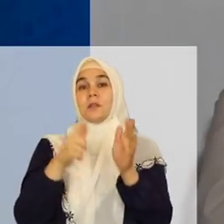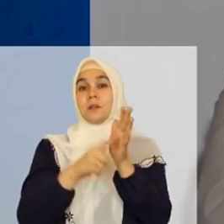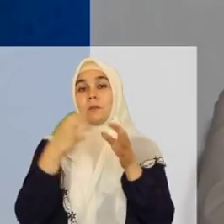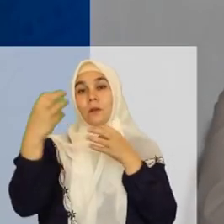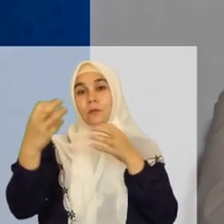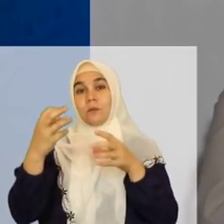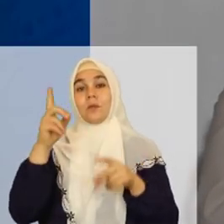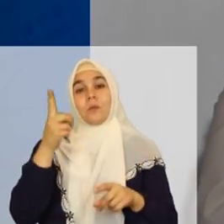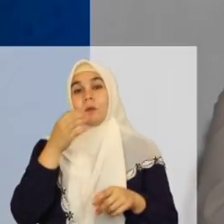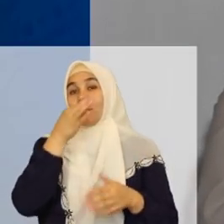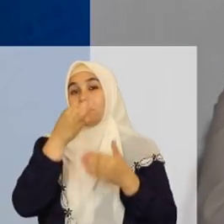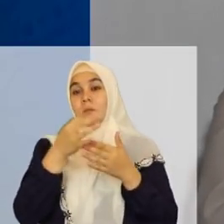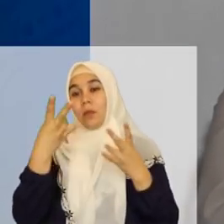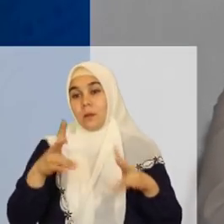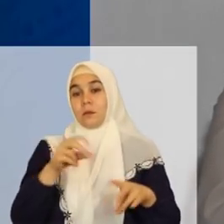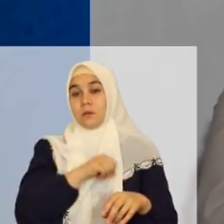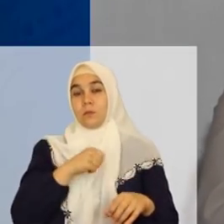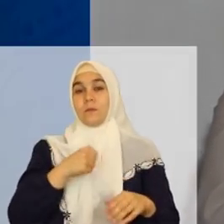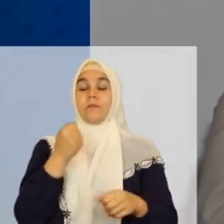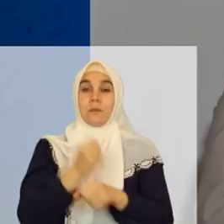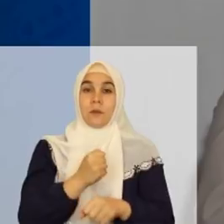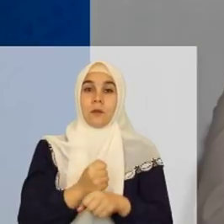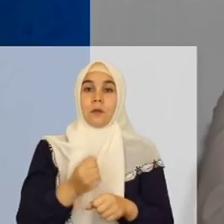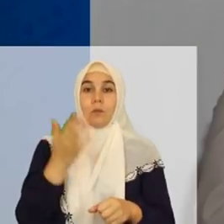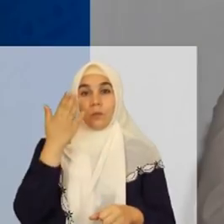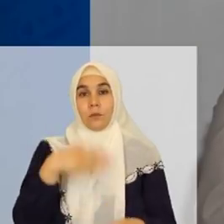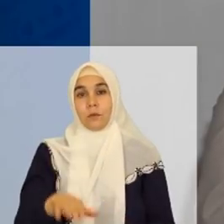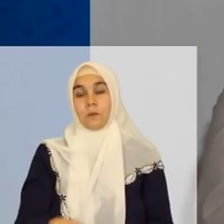amri bormi? Nima uchun demasdan qilishni namunasi o'sha yerda.